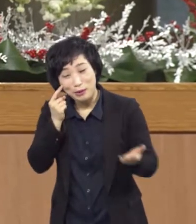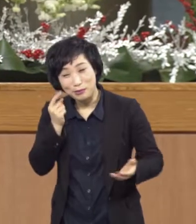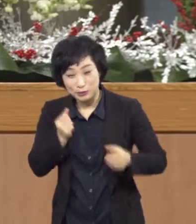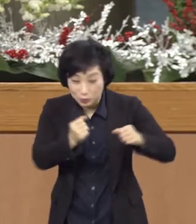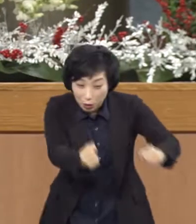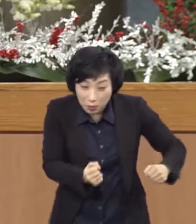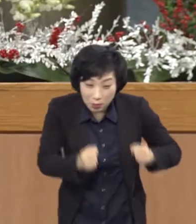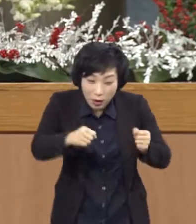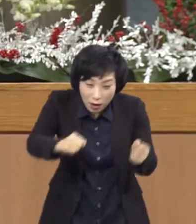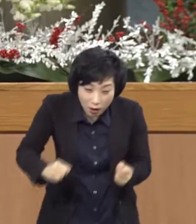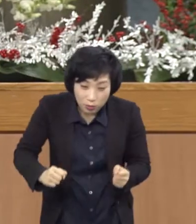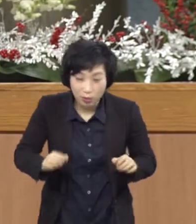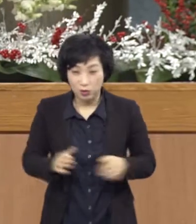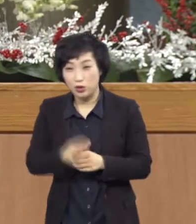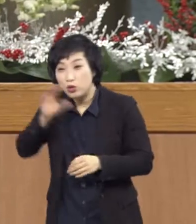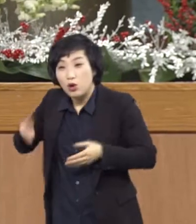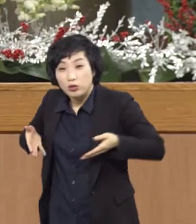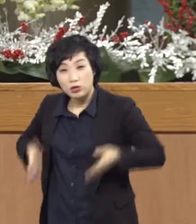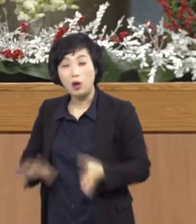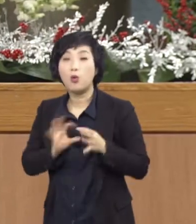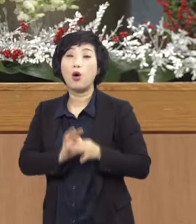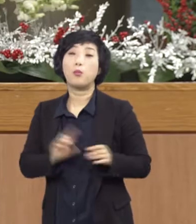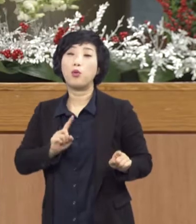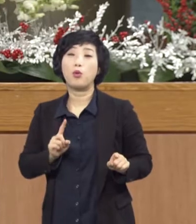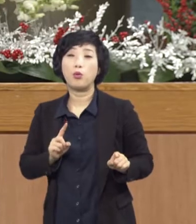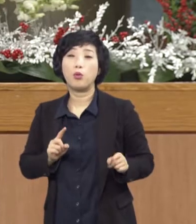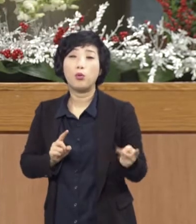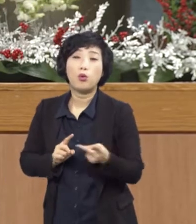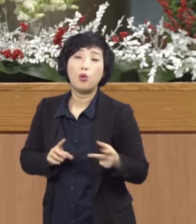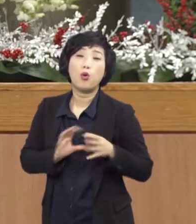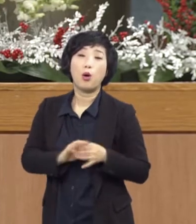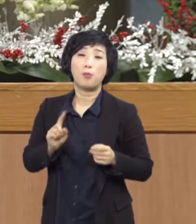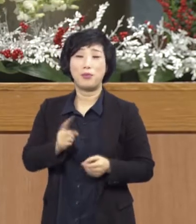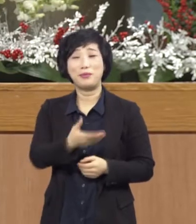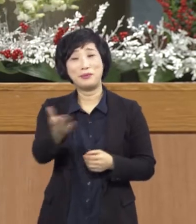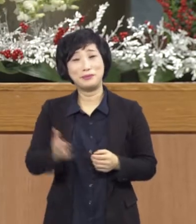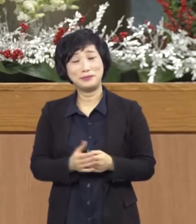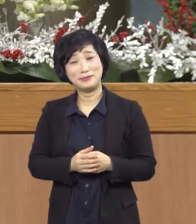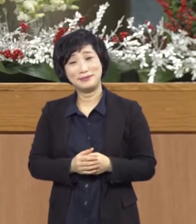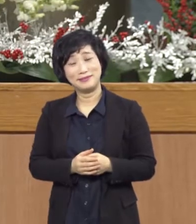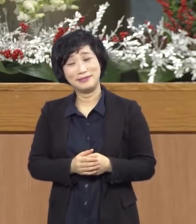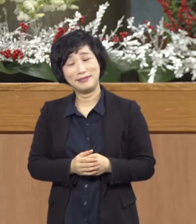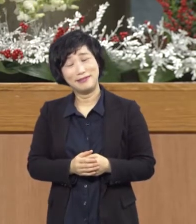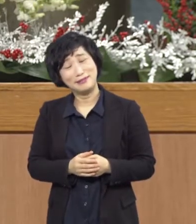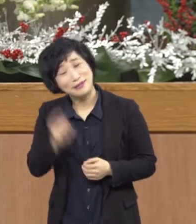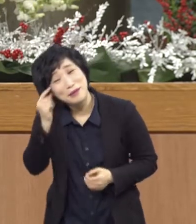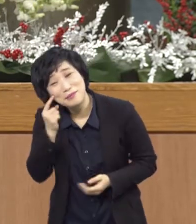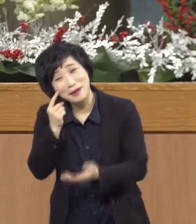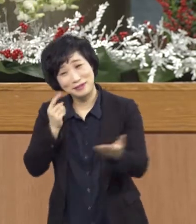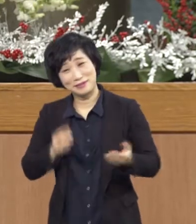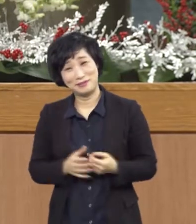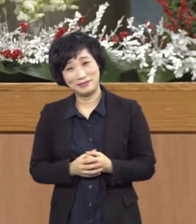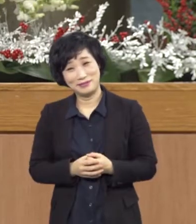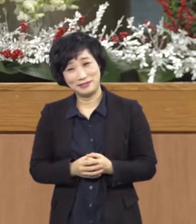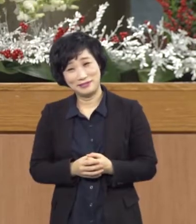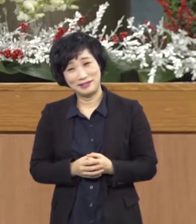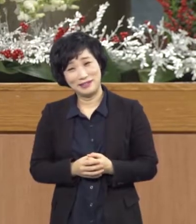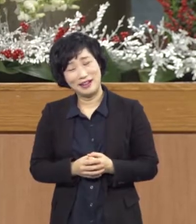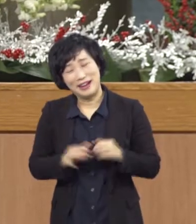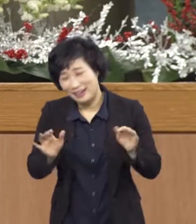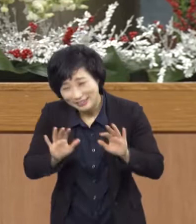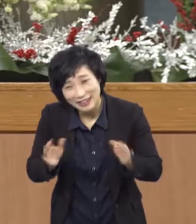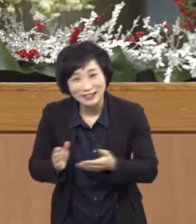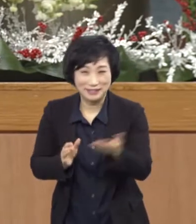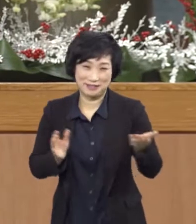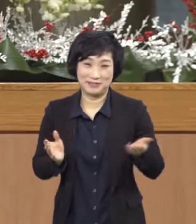썰매 타는 거고 성탄하고 뭔 상관이냐니까. 어? 한번 해보세요.